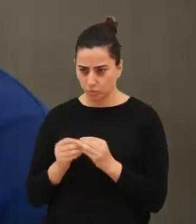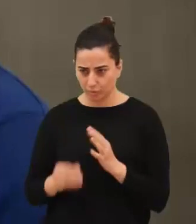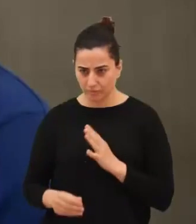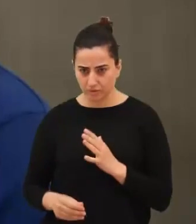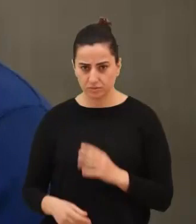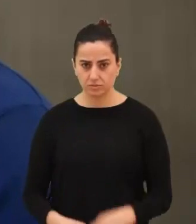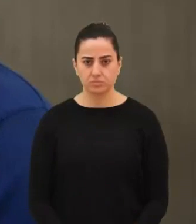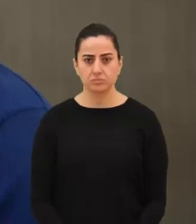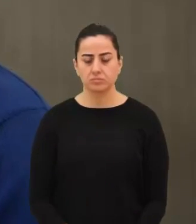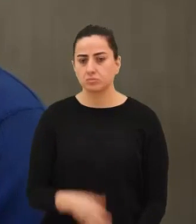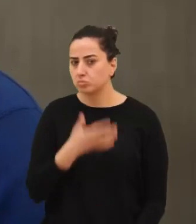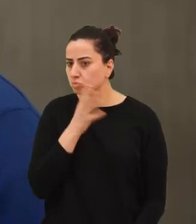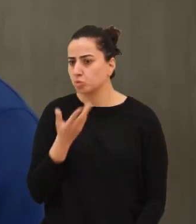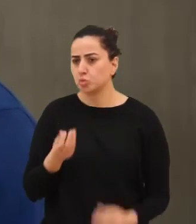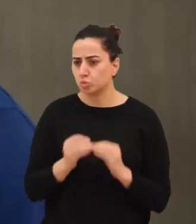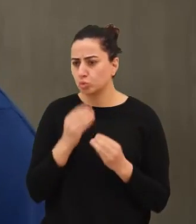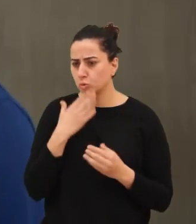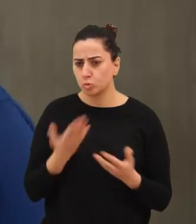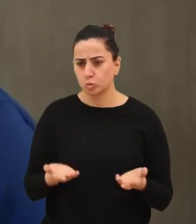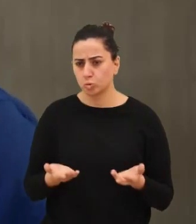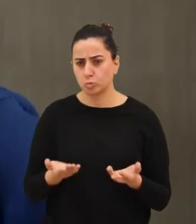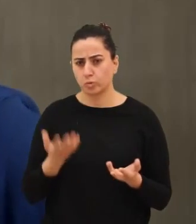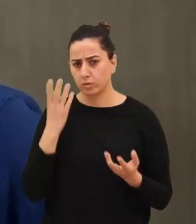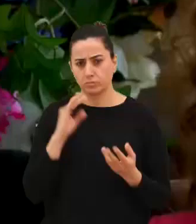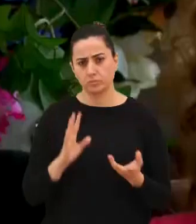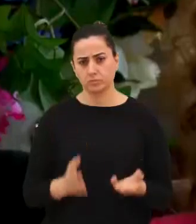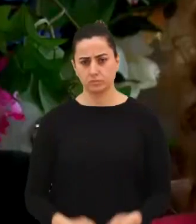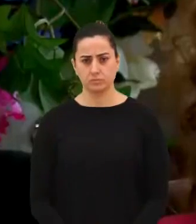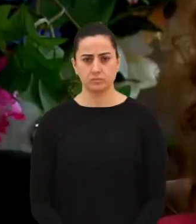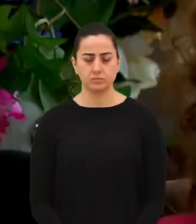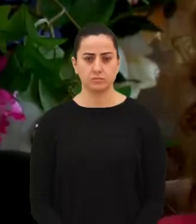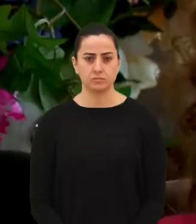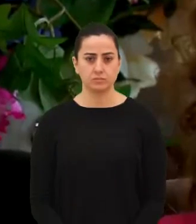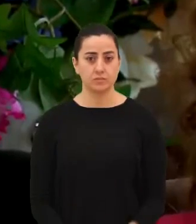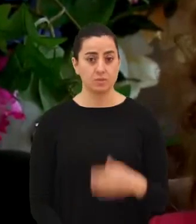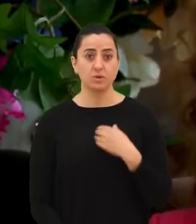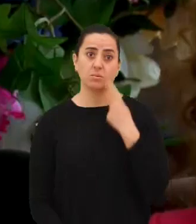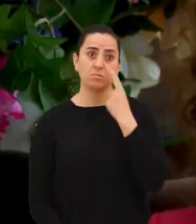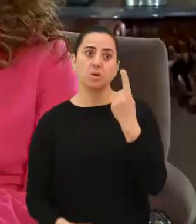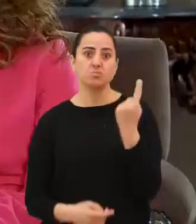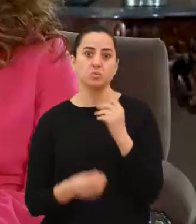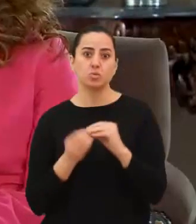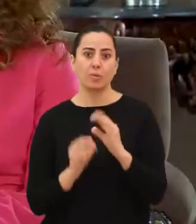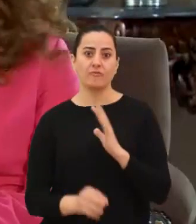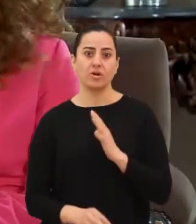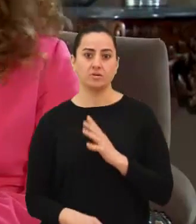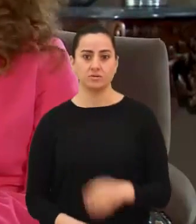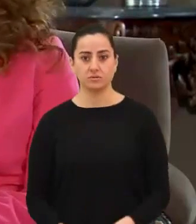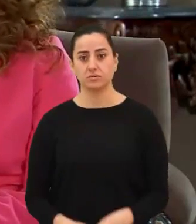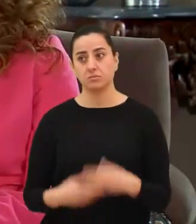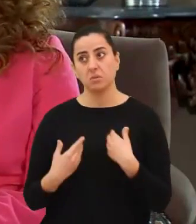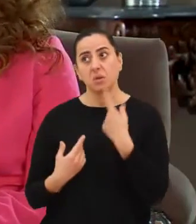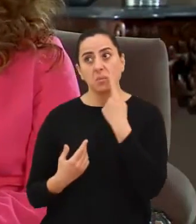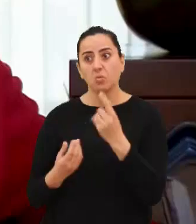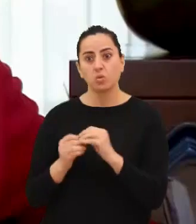var? Yani yok, ne sorun olabilir ki? Bence bir sorun var. Vallahi bence de